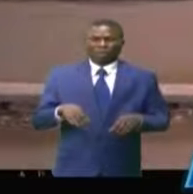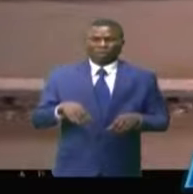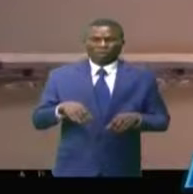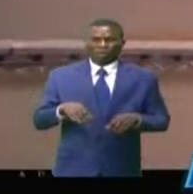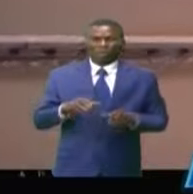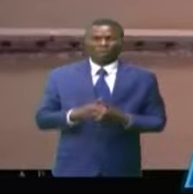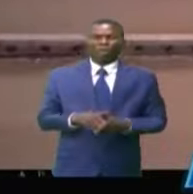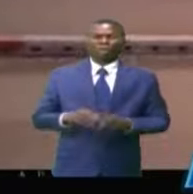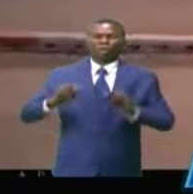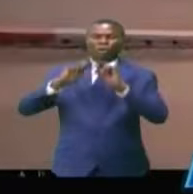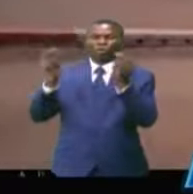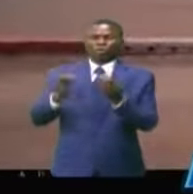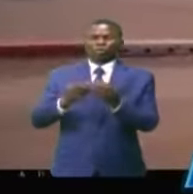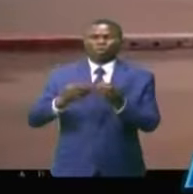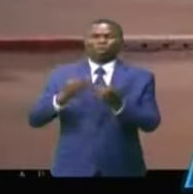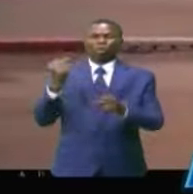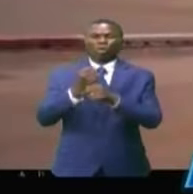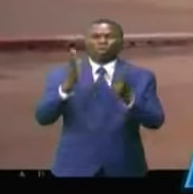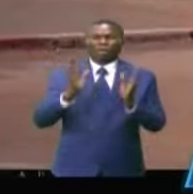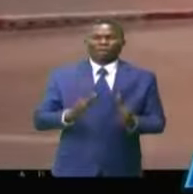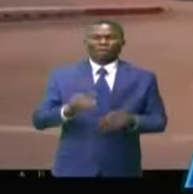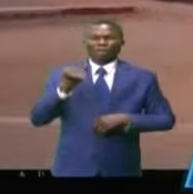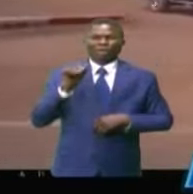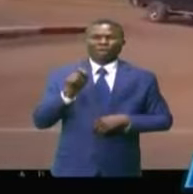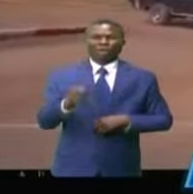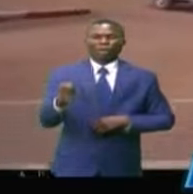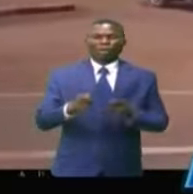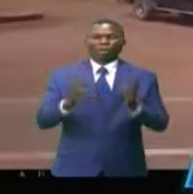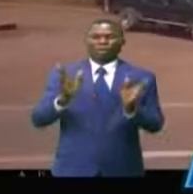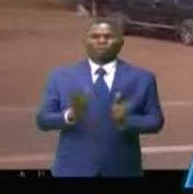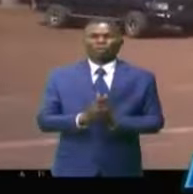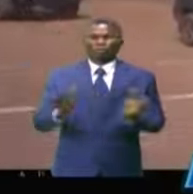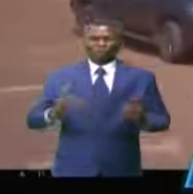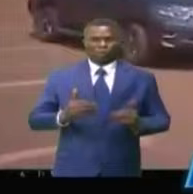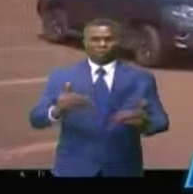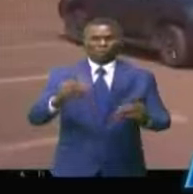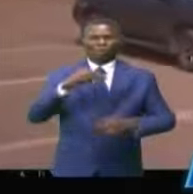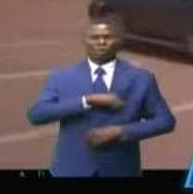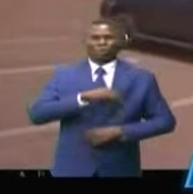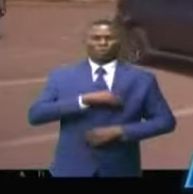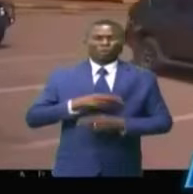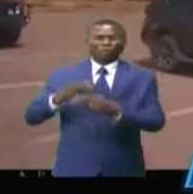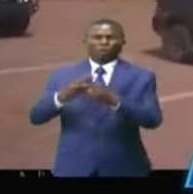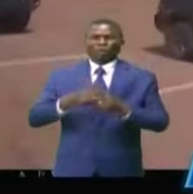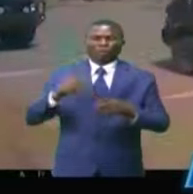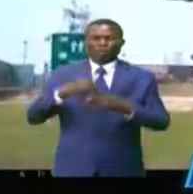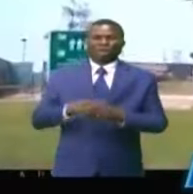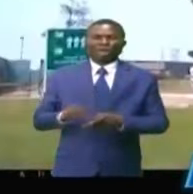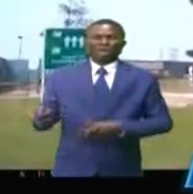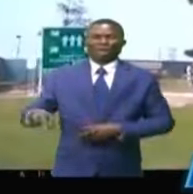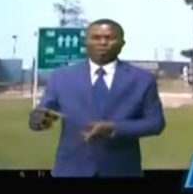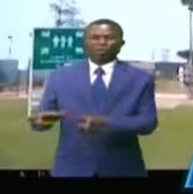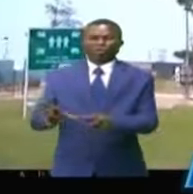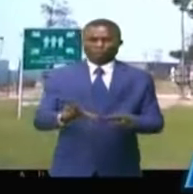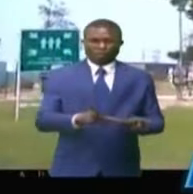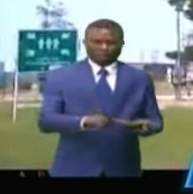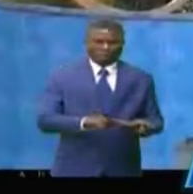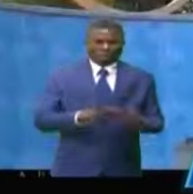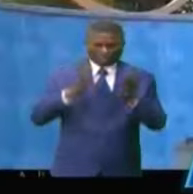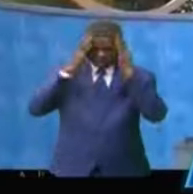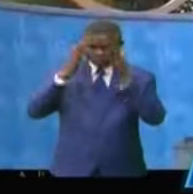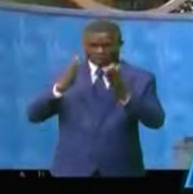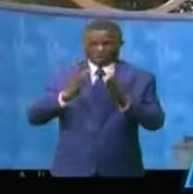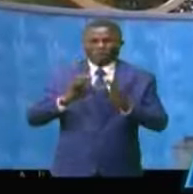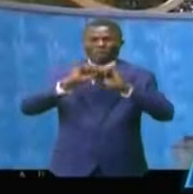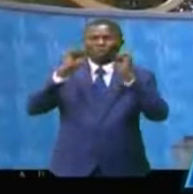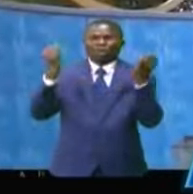fourchette des entrepreneurs, le directeur général de l'ARSP, qui poursuit avec la mission de contrôle dans le Lualaba, a mis le cap sur la société